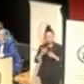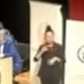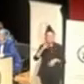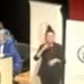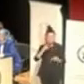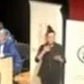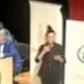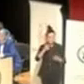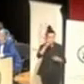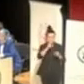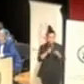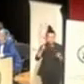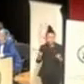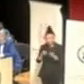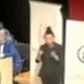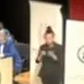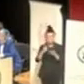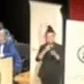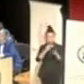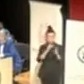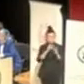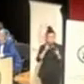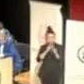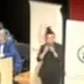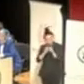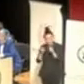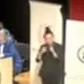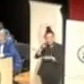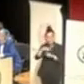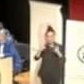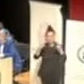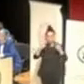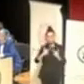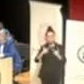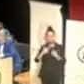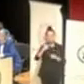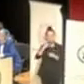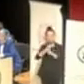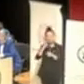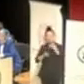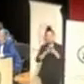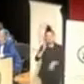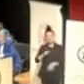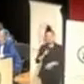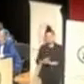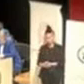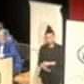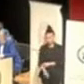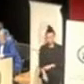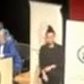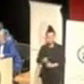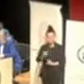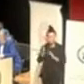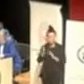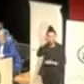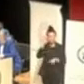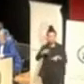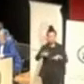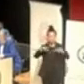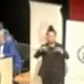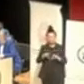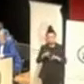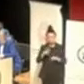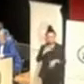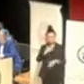personel ve mali işlerden sorumlu genel müdür yardımcısı olarak görev yapmaktayım. Öncelikle bu oturumda